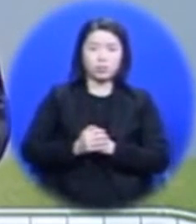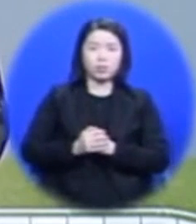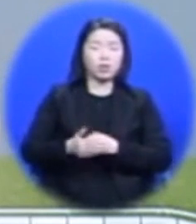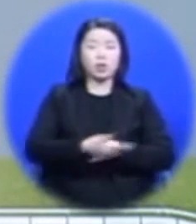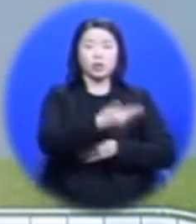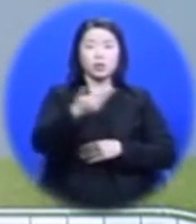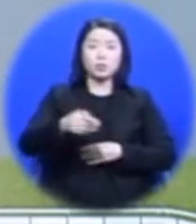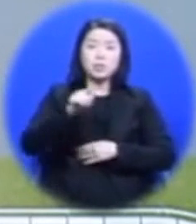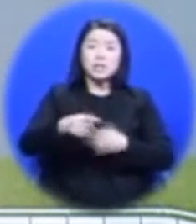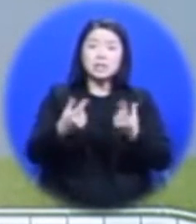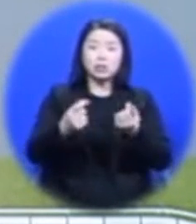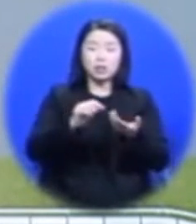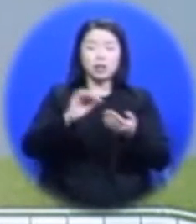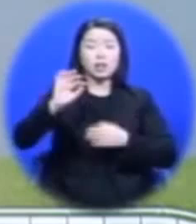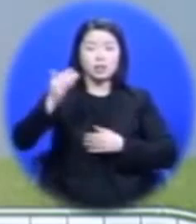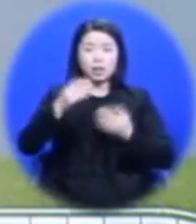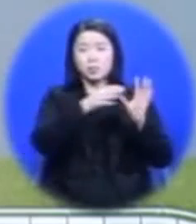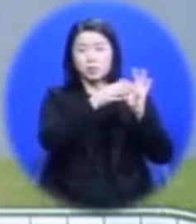여러분, 이렇게 되면서부터